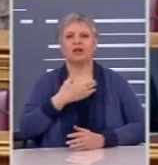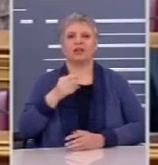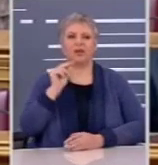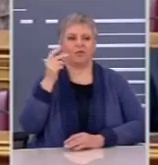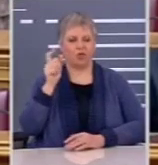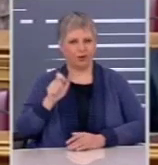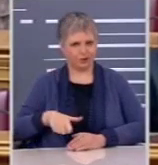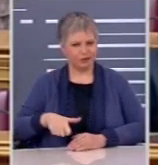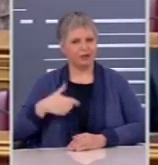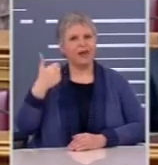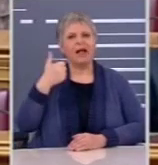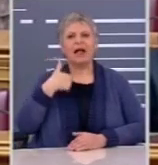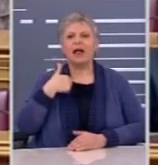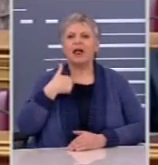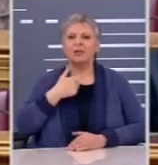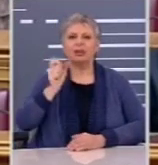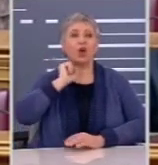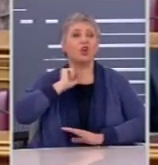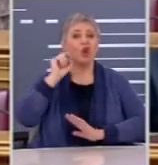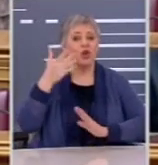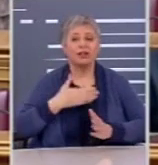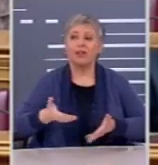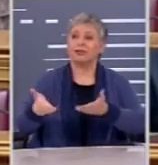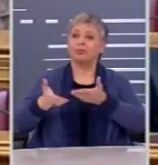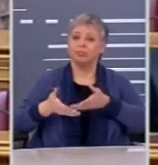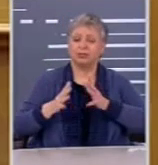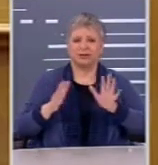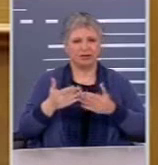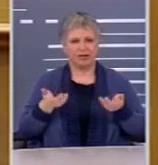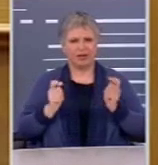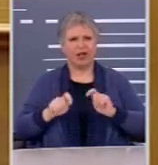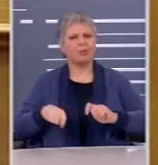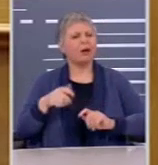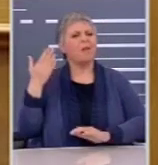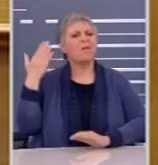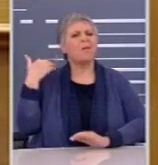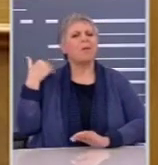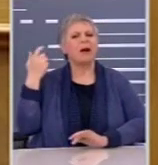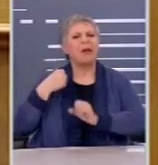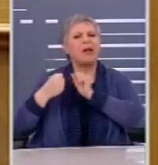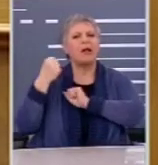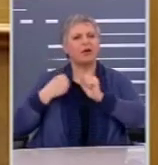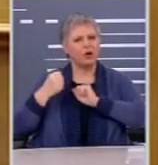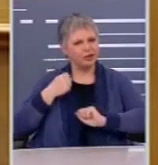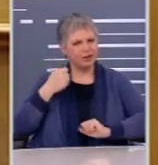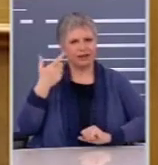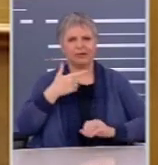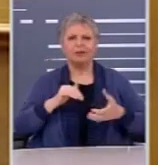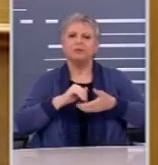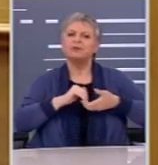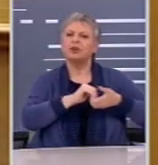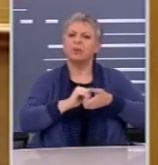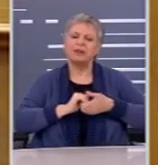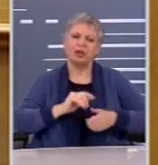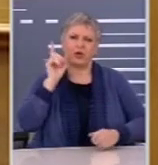Γιορτάζουμε και δεν δεχόμαστε επισκέψεις, έλεγε το σύνθημα των Ελληνίδων Φεμινιστριών πριν από λίγα χρόνια, θέλοντας να υπενθυμίσει ότι η 8η